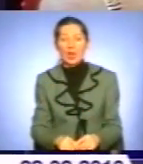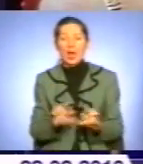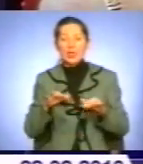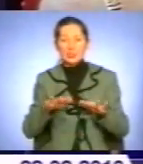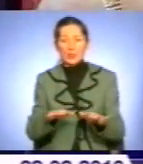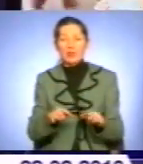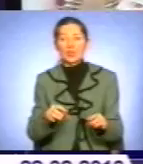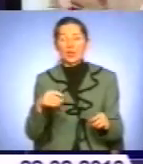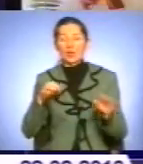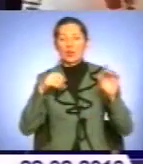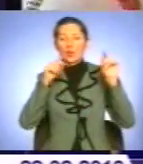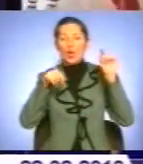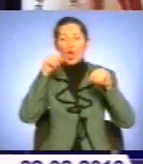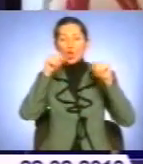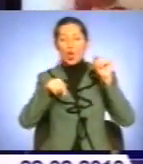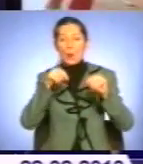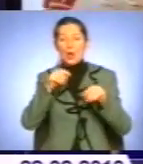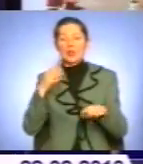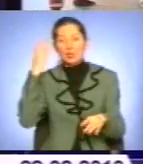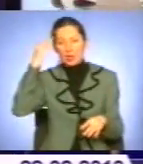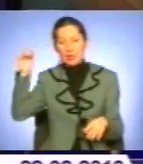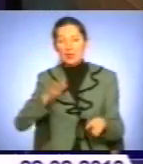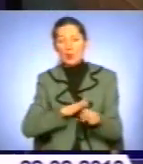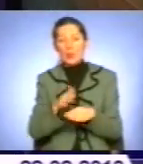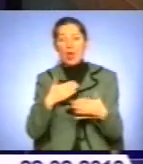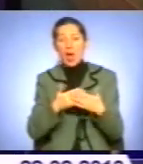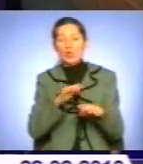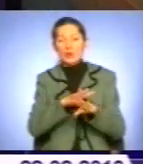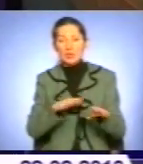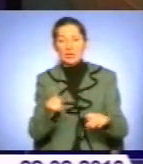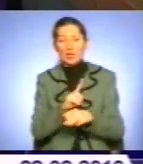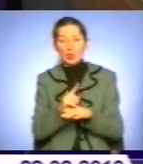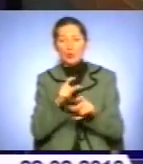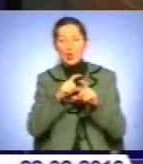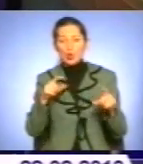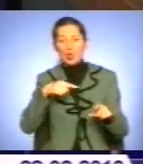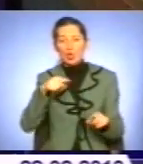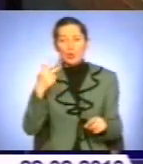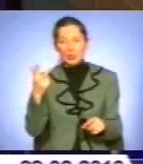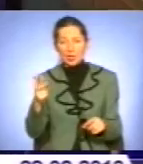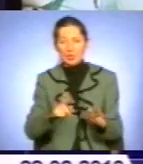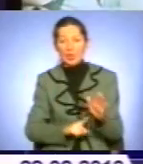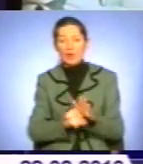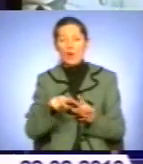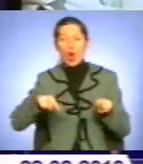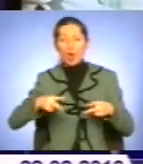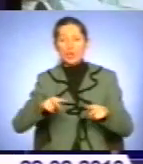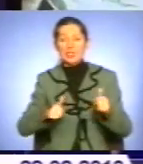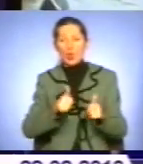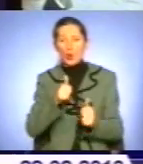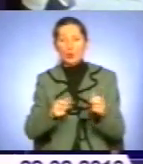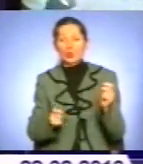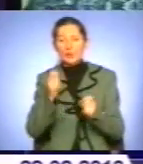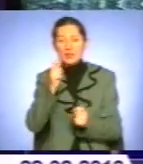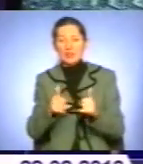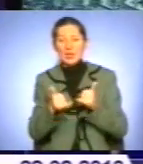Справжній зарепад талантів заповнив актовий зал Тернопільської спеціалізованої школи номер 3. Стартував хореографічний конкурс-фестиваль